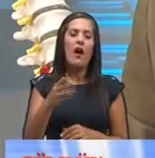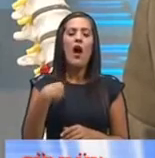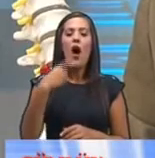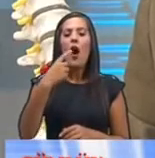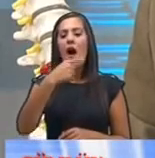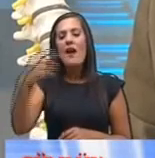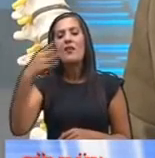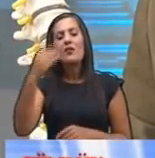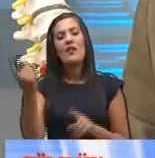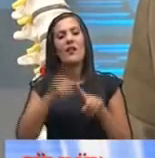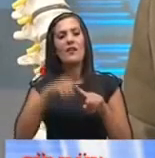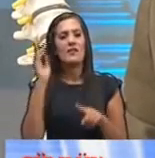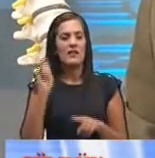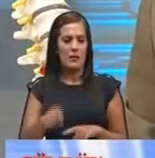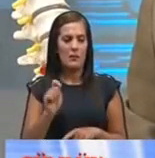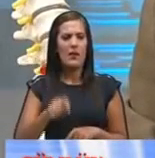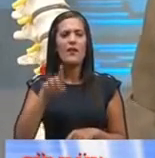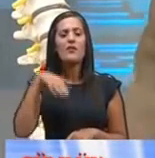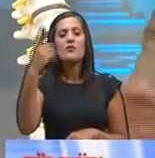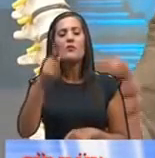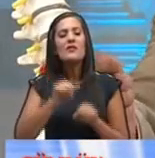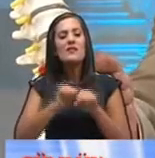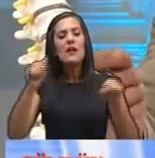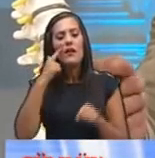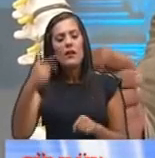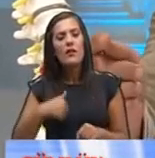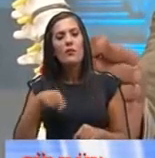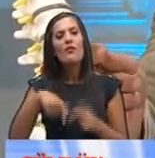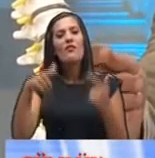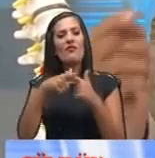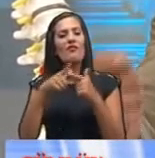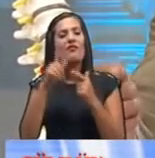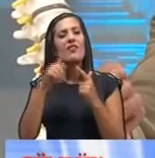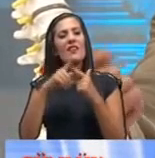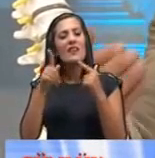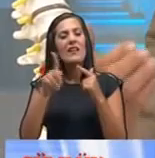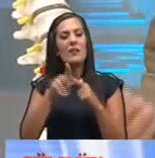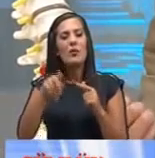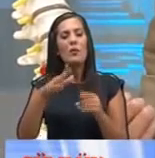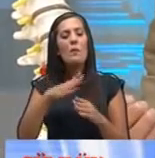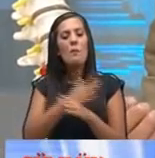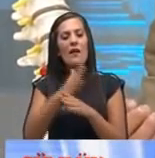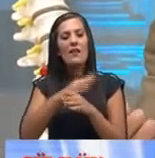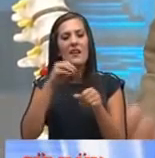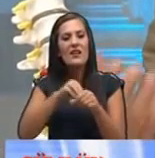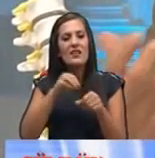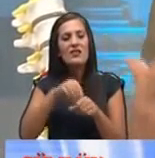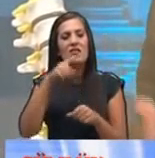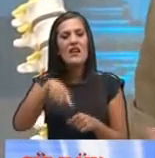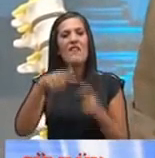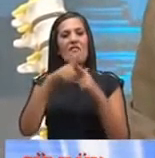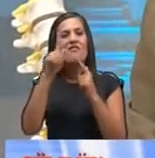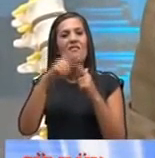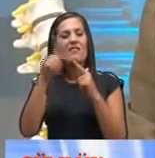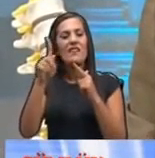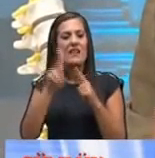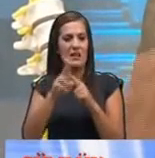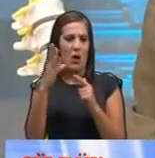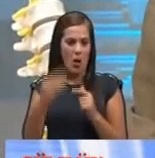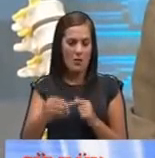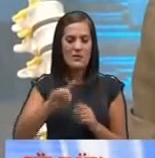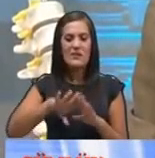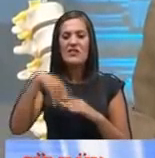tabii katkı sağlar ve daha sonra bu dejenerasyonu bu fıtık daha doğrusu bu maddenin fıtıklaşması, dışarıya doğru